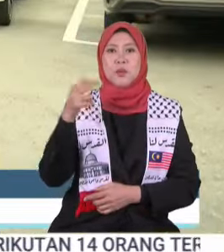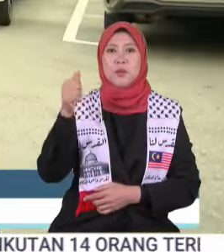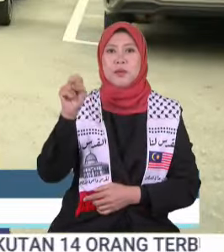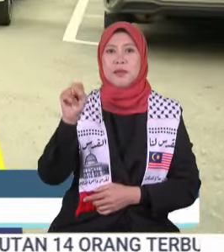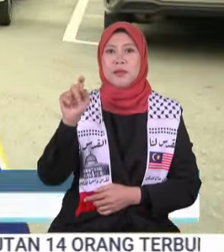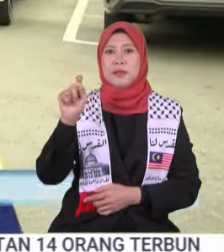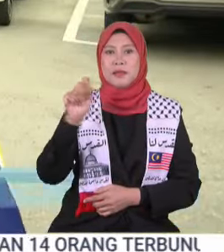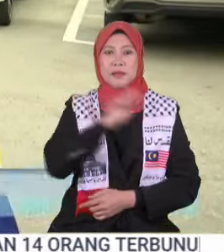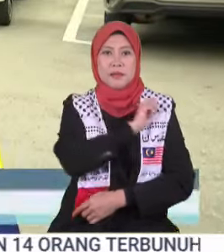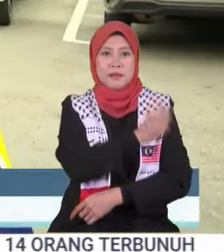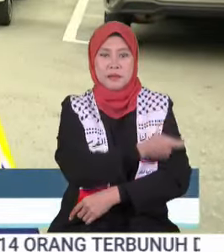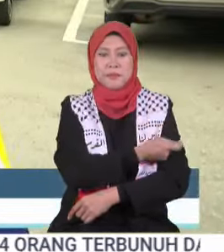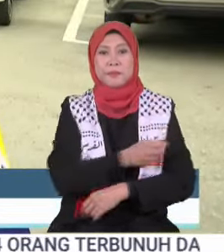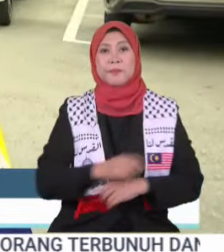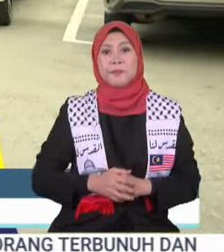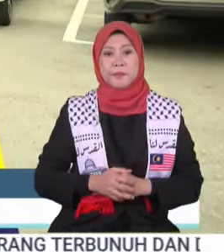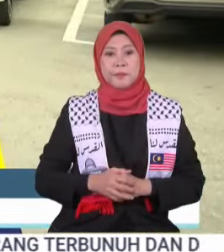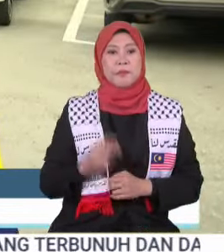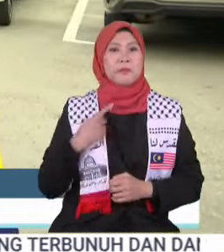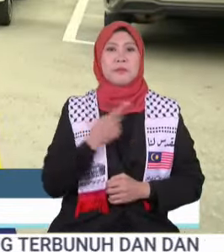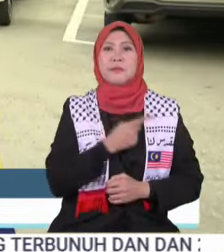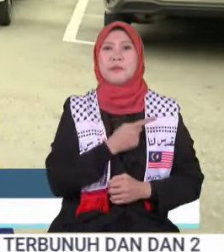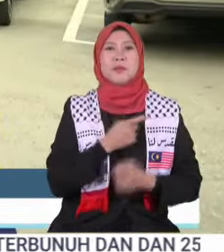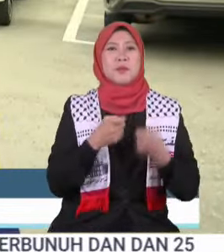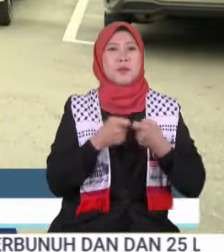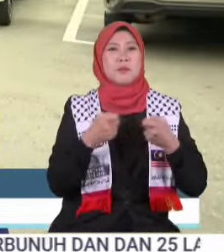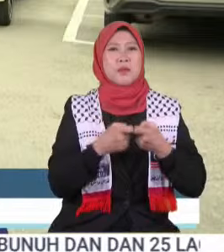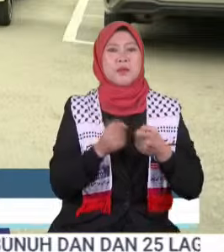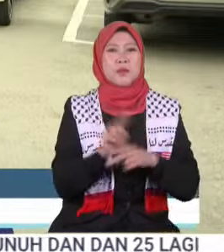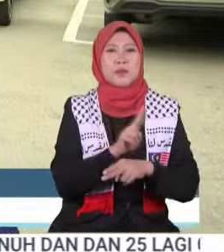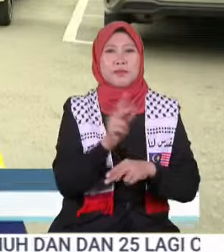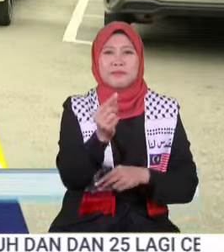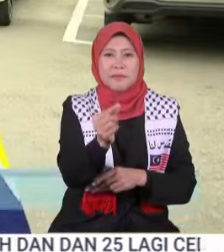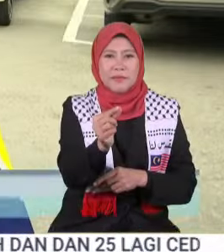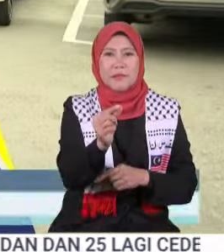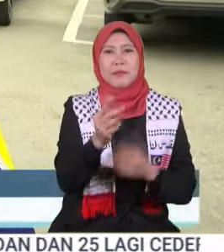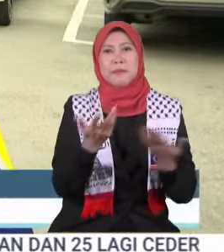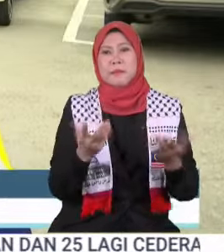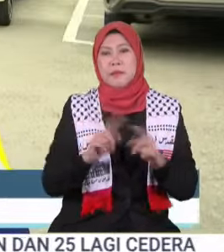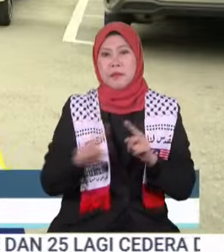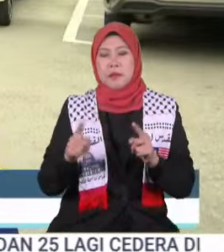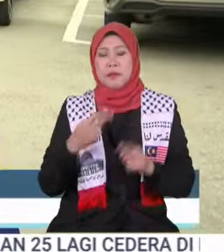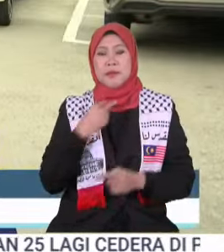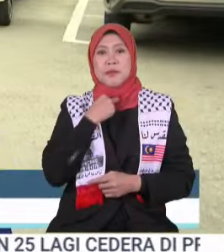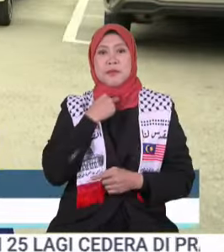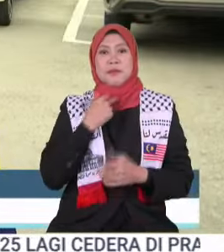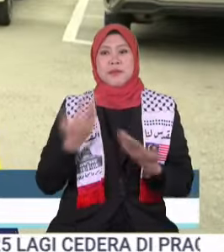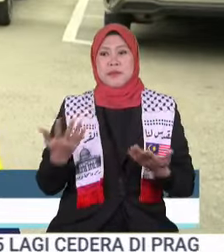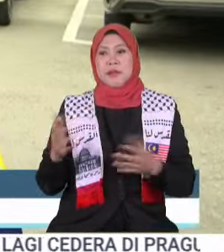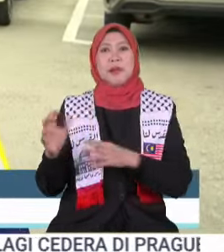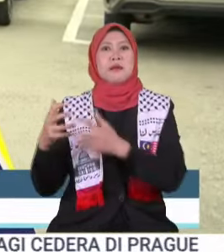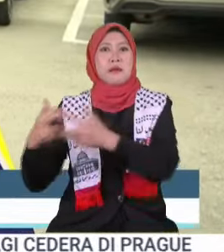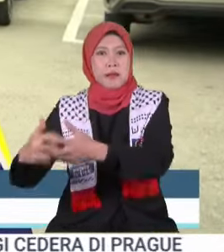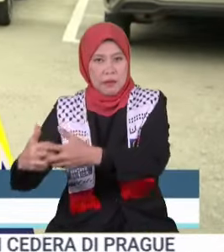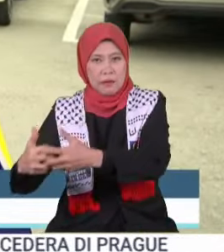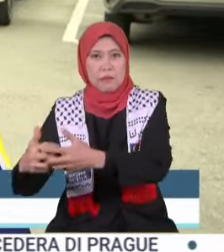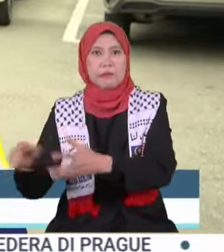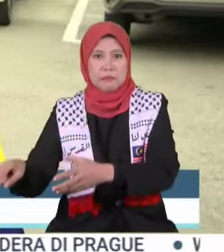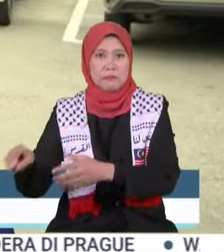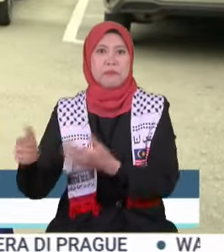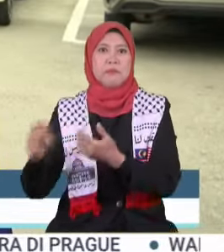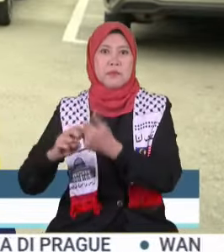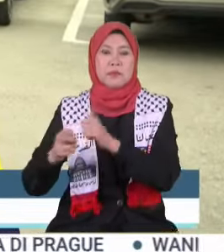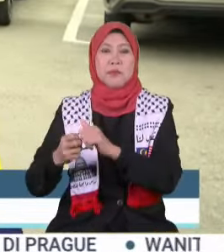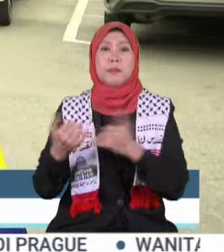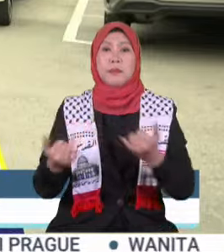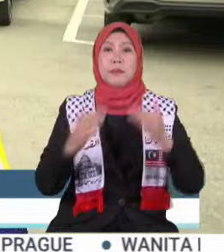kita kebanyakannya tak guna elektrik banyak sangat mostly benda tu akan effect kepada industri sahaja so even